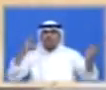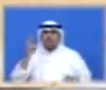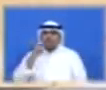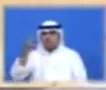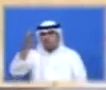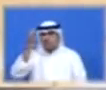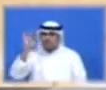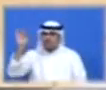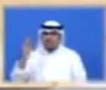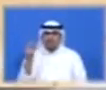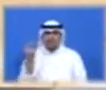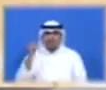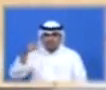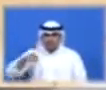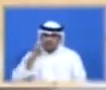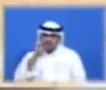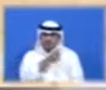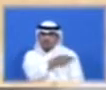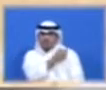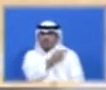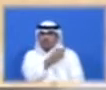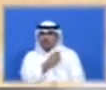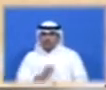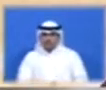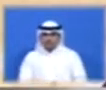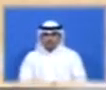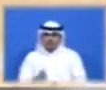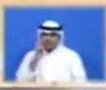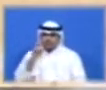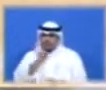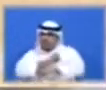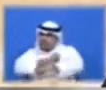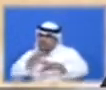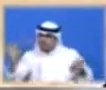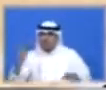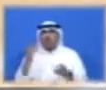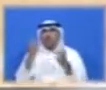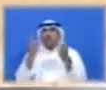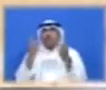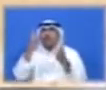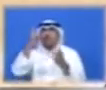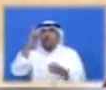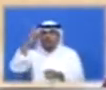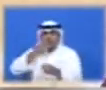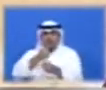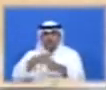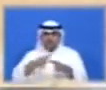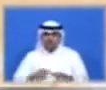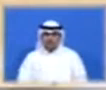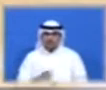هالفرضية هذه على اعتبار لو حصل لا قدر الله وإن شاء الله ما يحصل هذا الشيء، إن كيفية